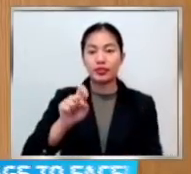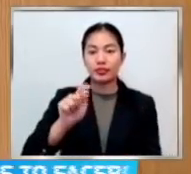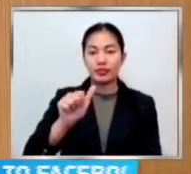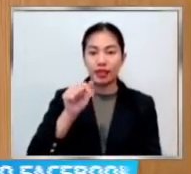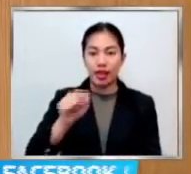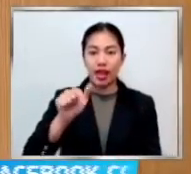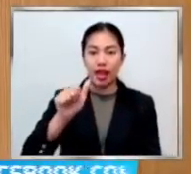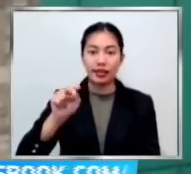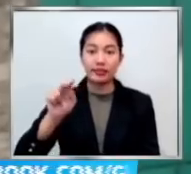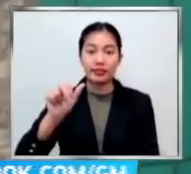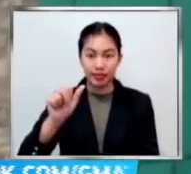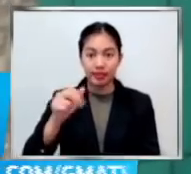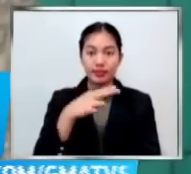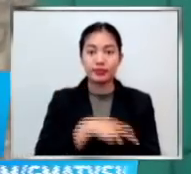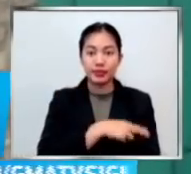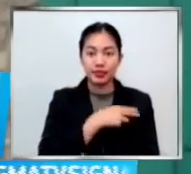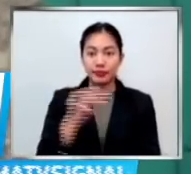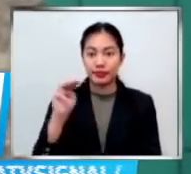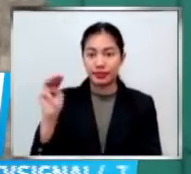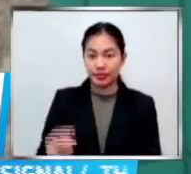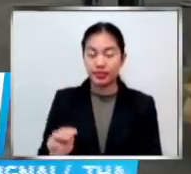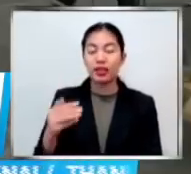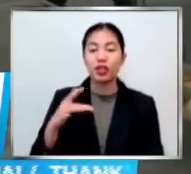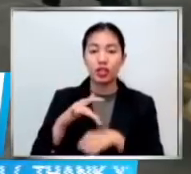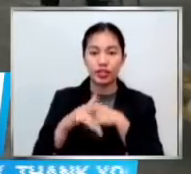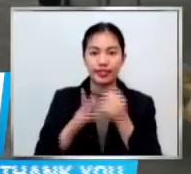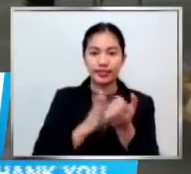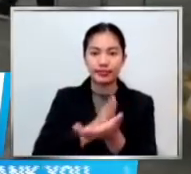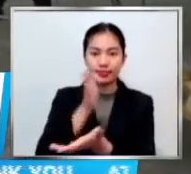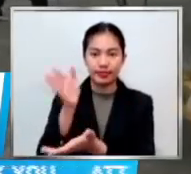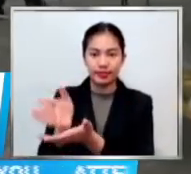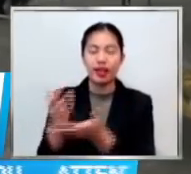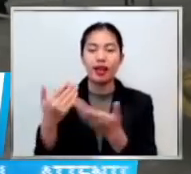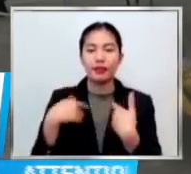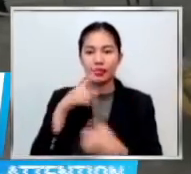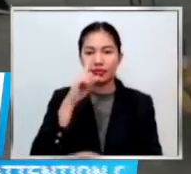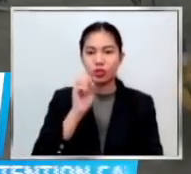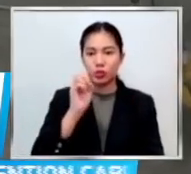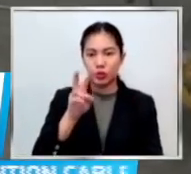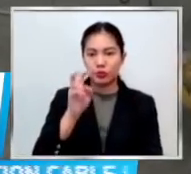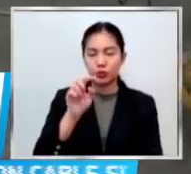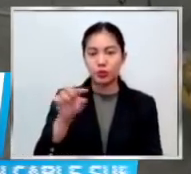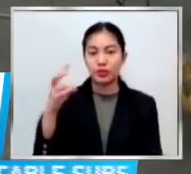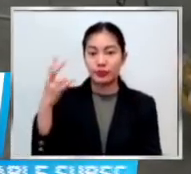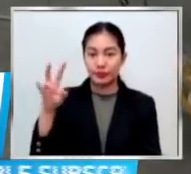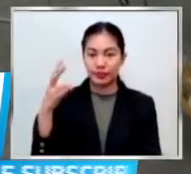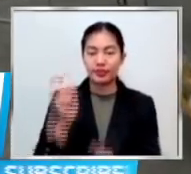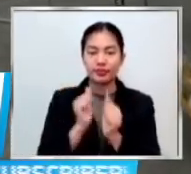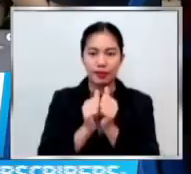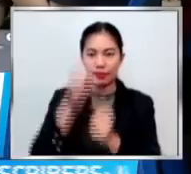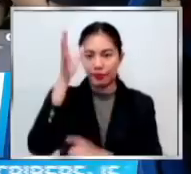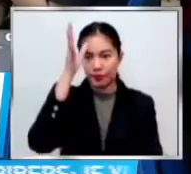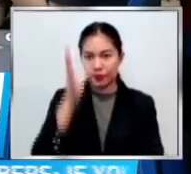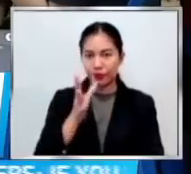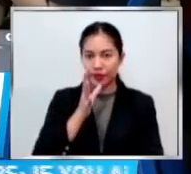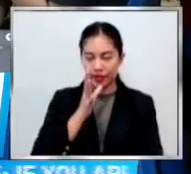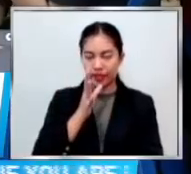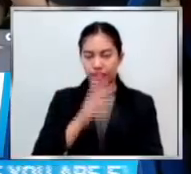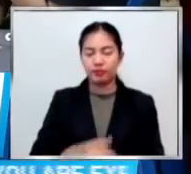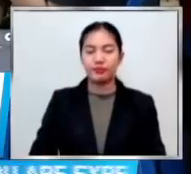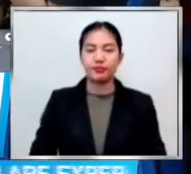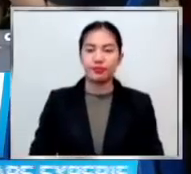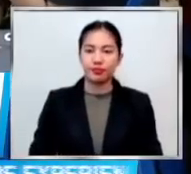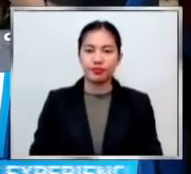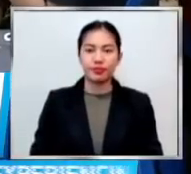pumila. Kasama po ng mga edad 12 hanggang 17 ang kanilang mga magulang sa pediatric vaccination. Mula kaninang